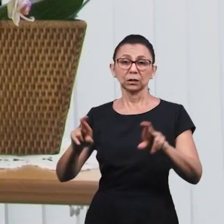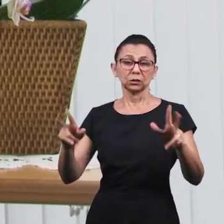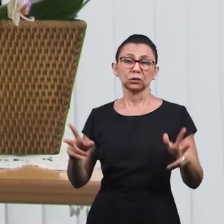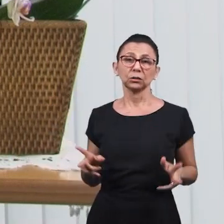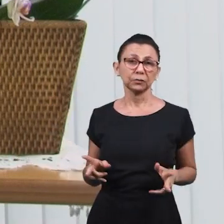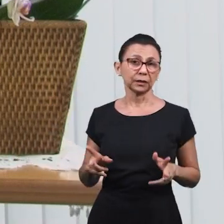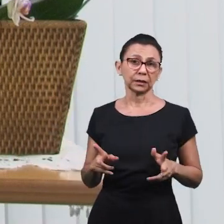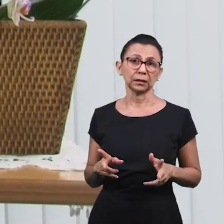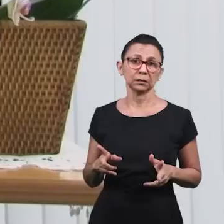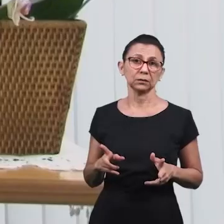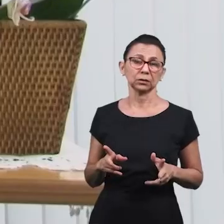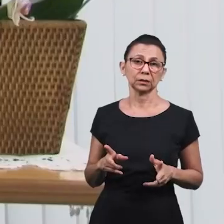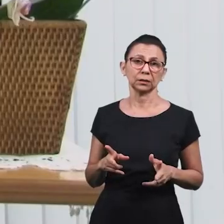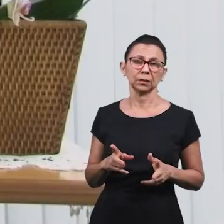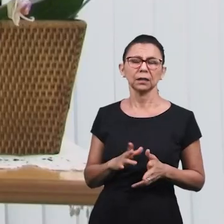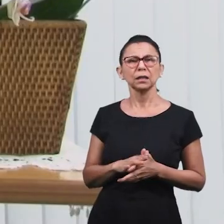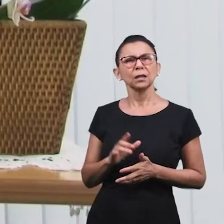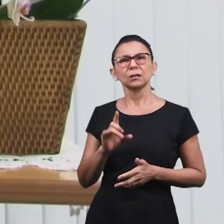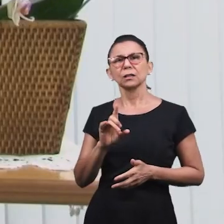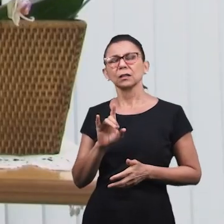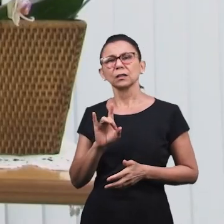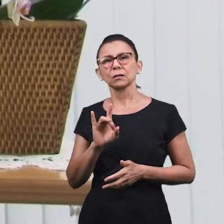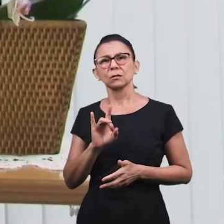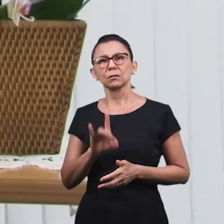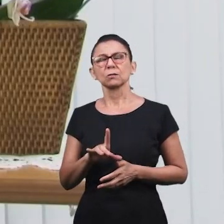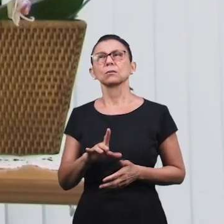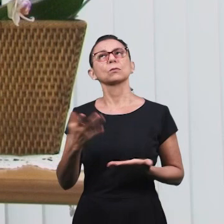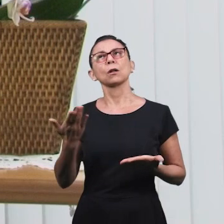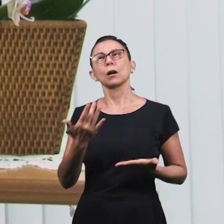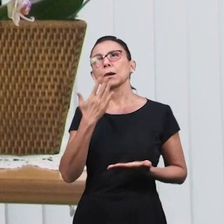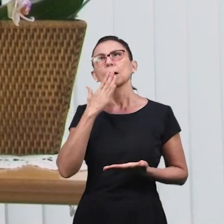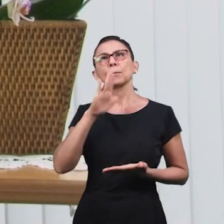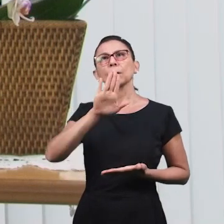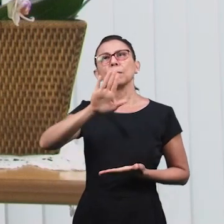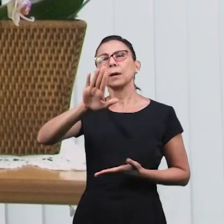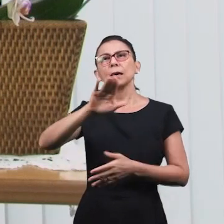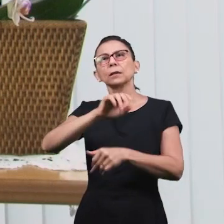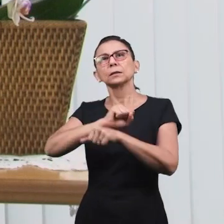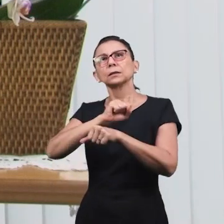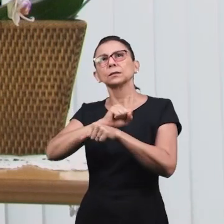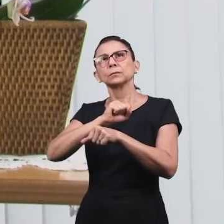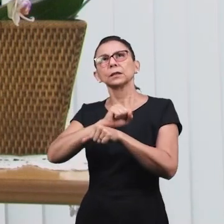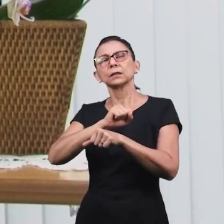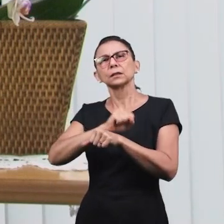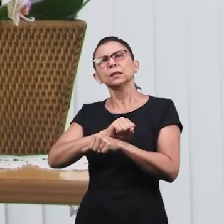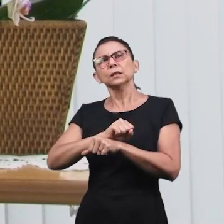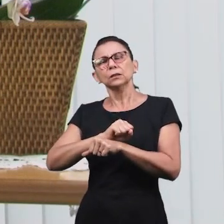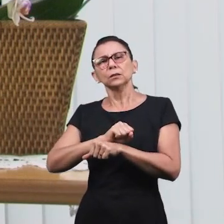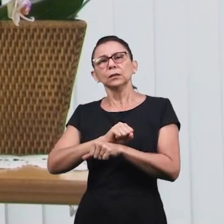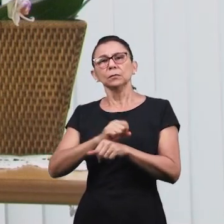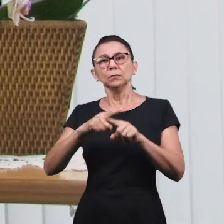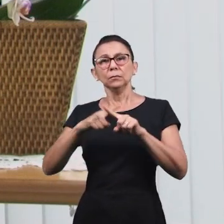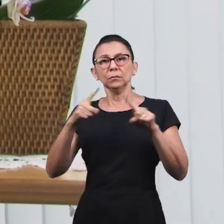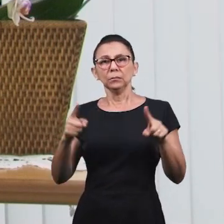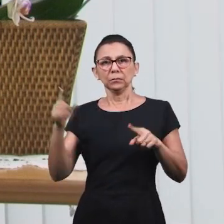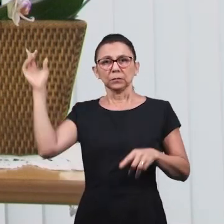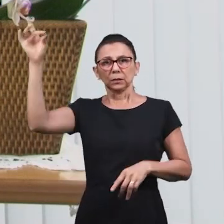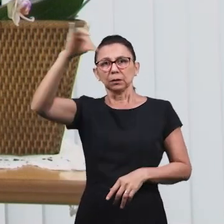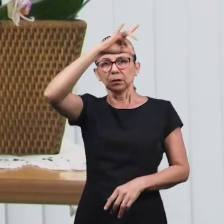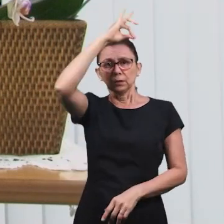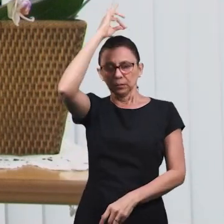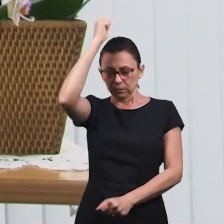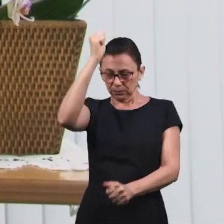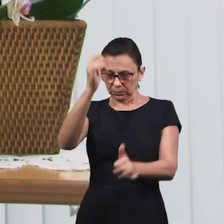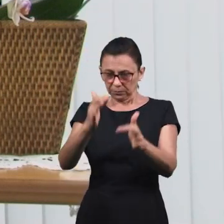primitive donne ses premiers pas. Donc ils ne gardaient pas seulement la parole, ce qu'ils avaient reçu, mais